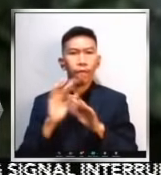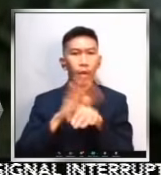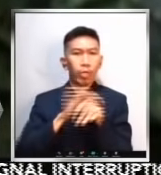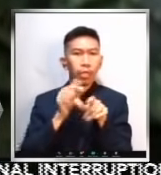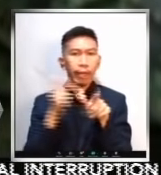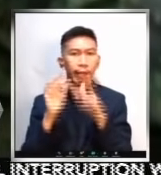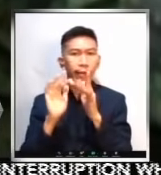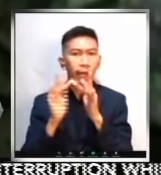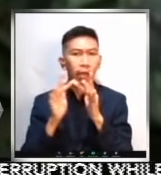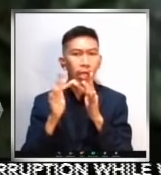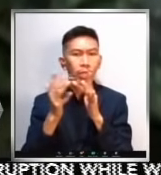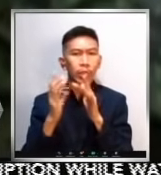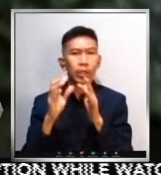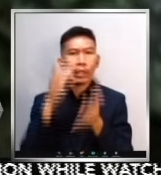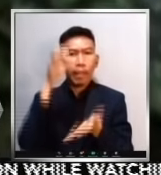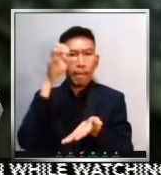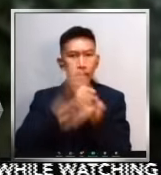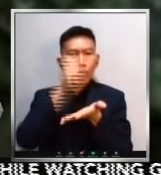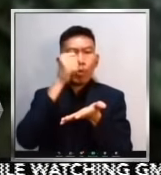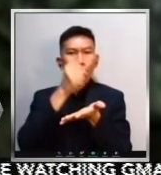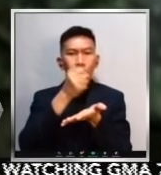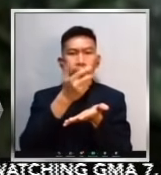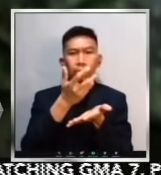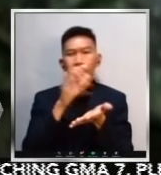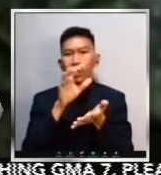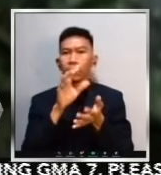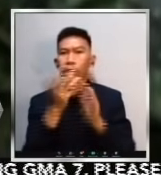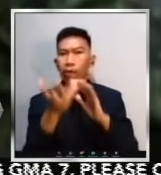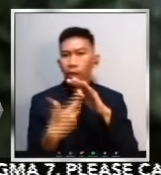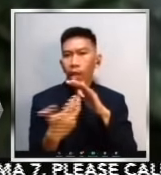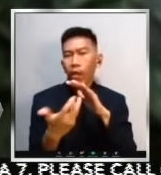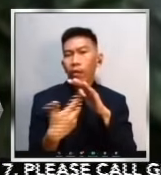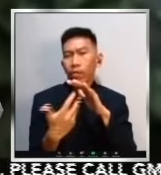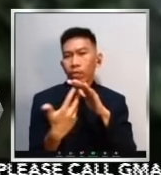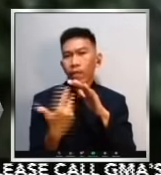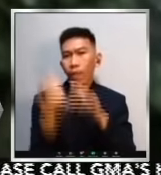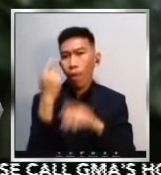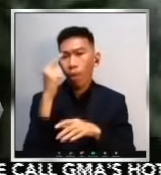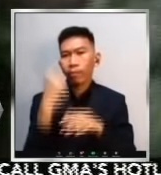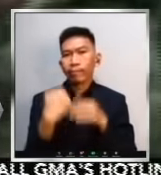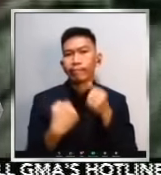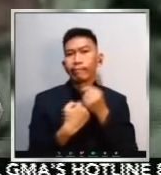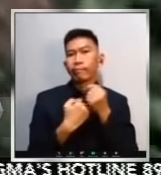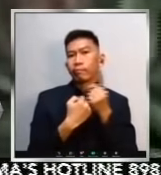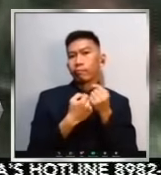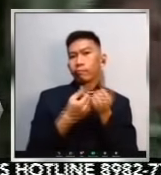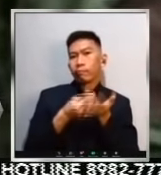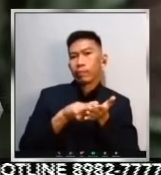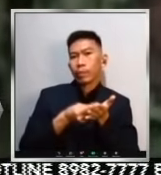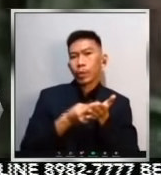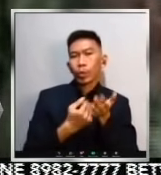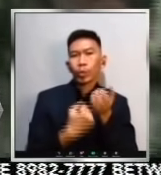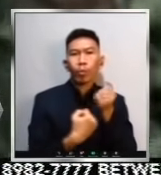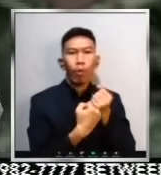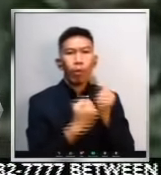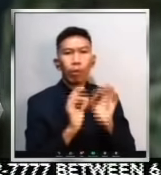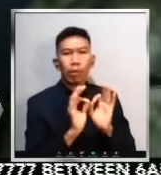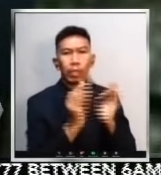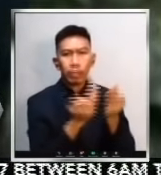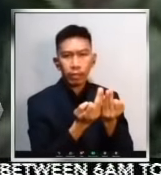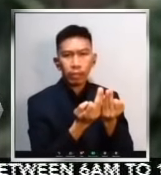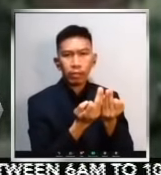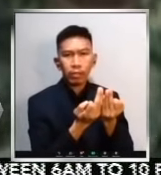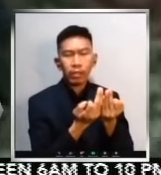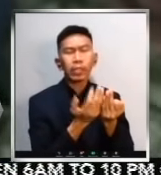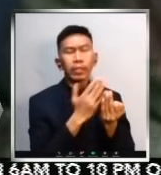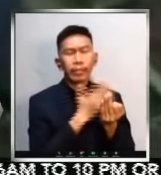para magkaroon ng halap buhay para sa pamilya ko. Mag-iingat po kayo,